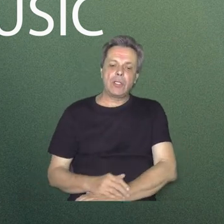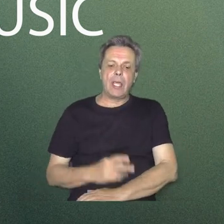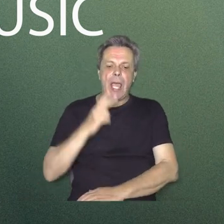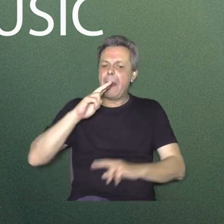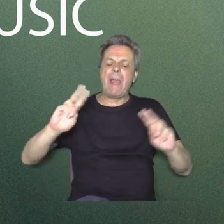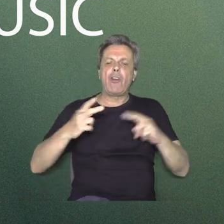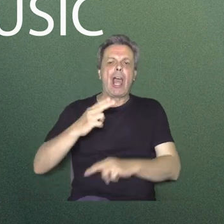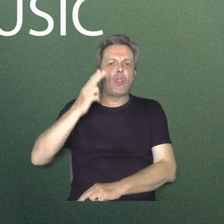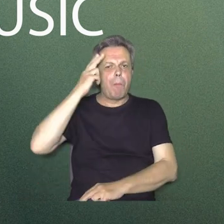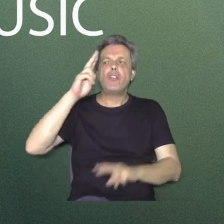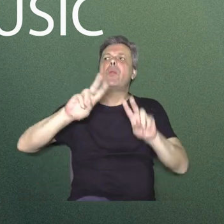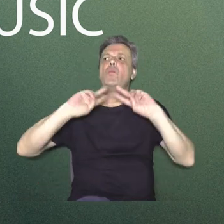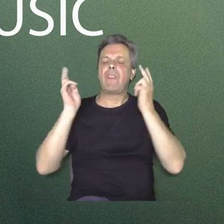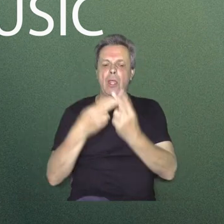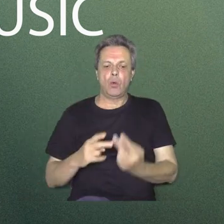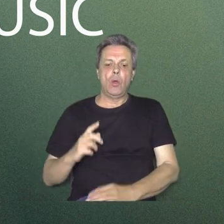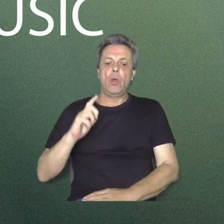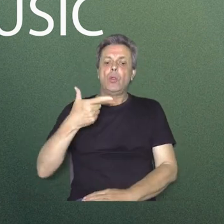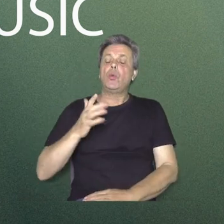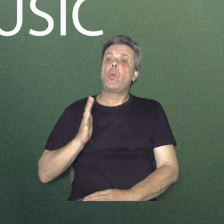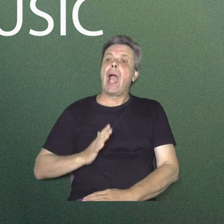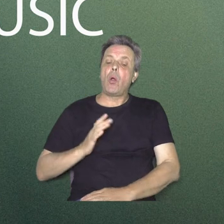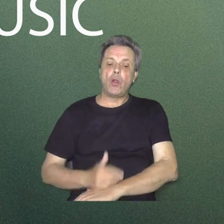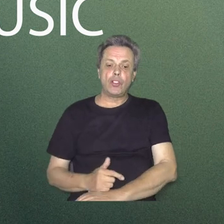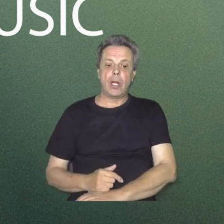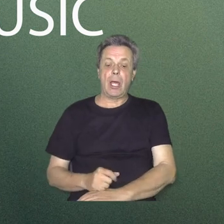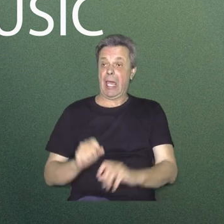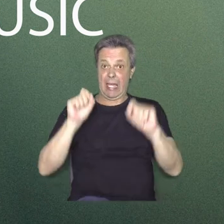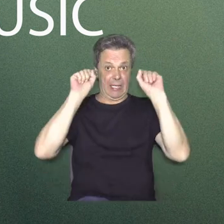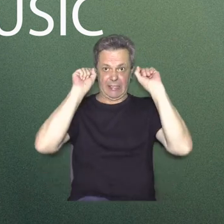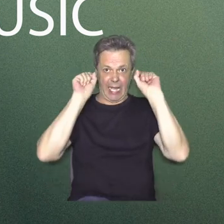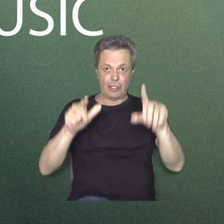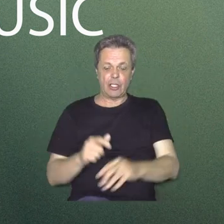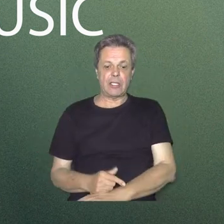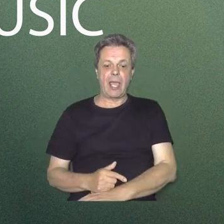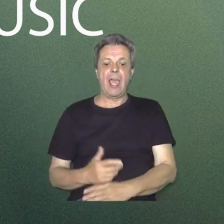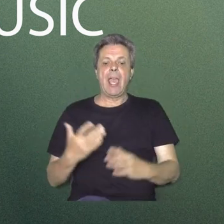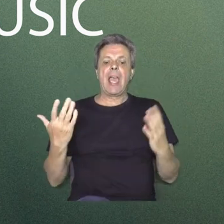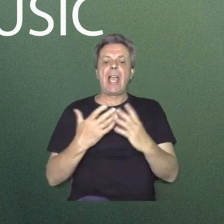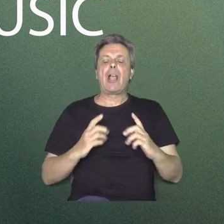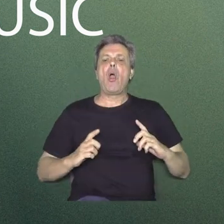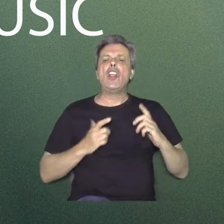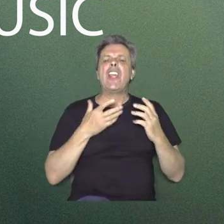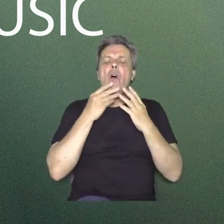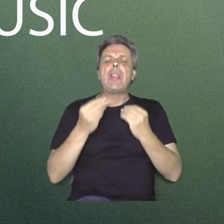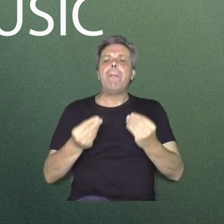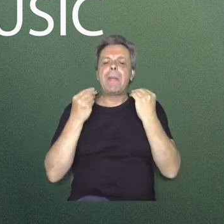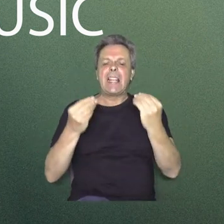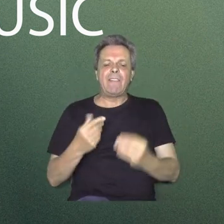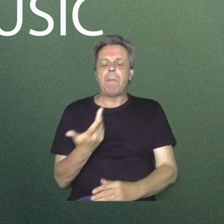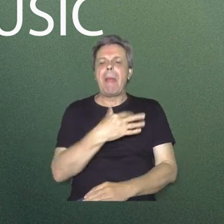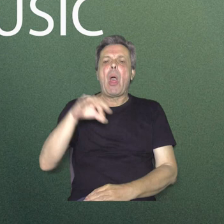je nevjerojatno poznat diljem svijeta. Druga gošća, iznenadit ćete se kako je život